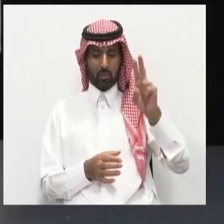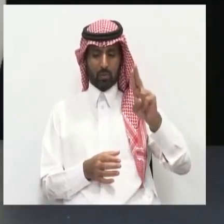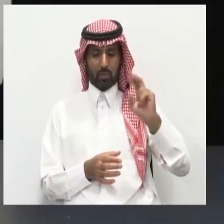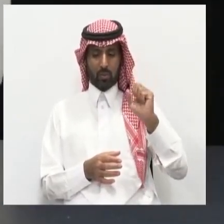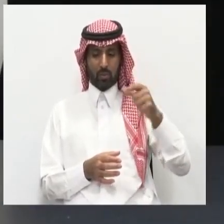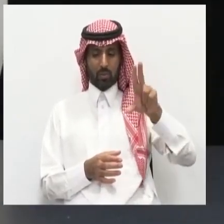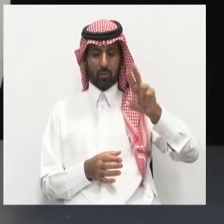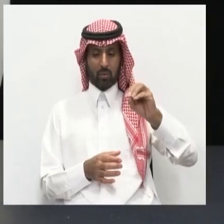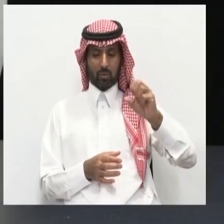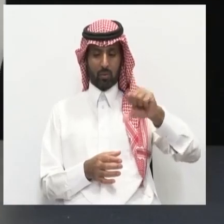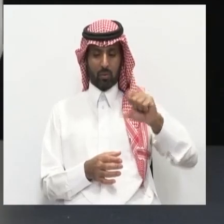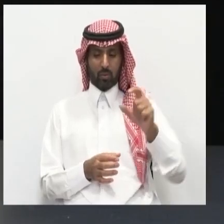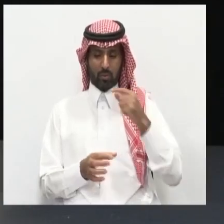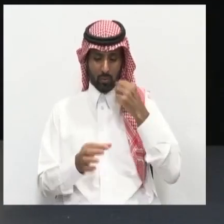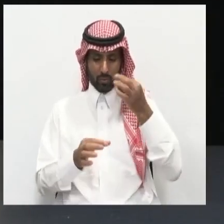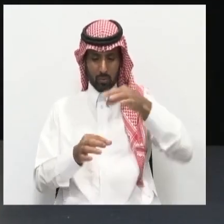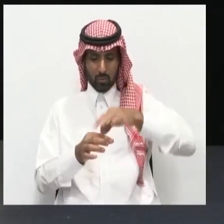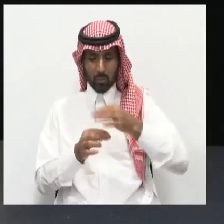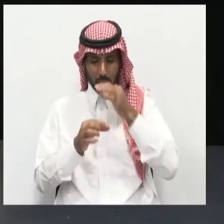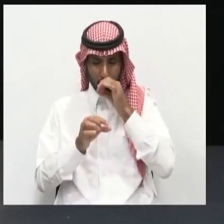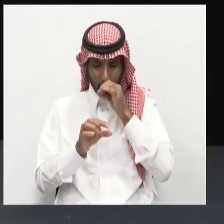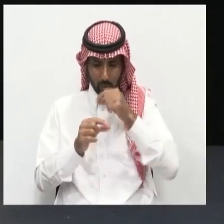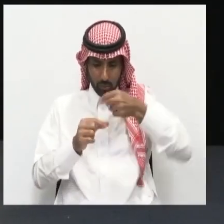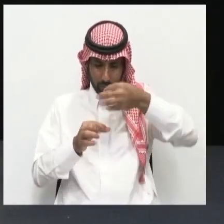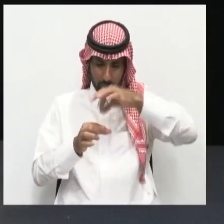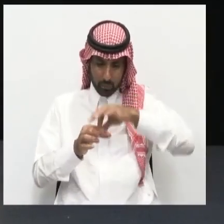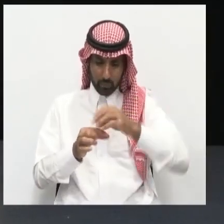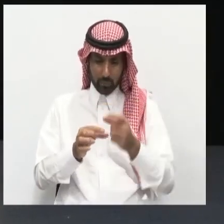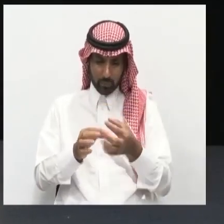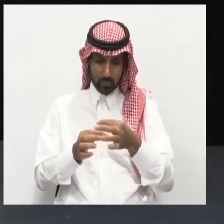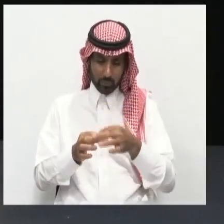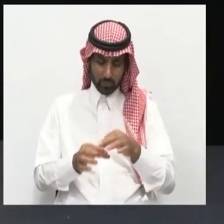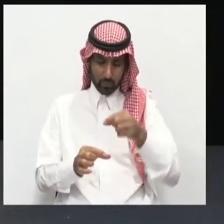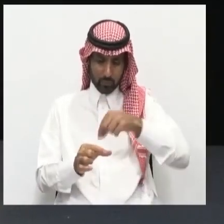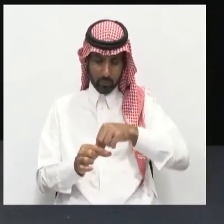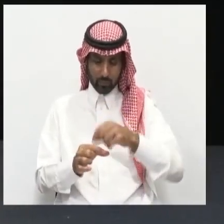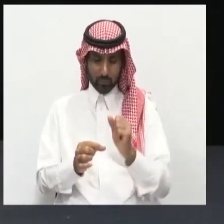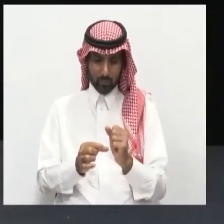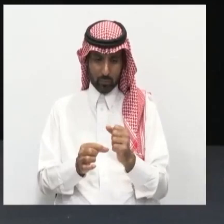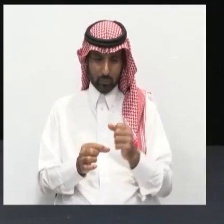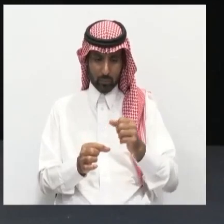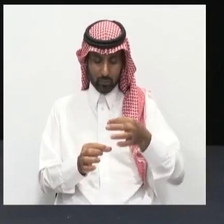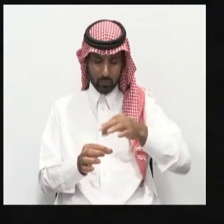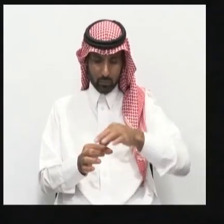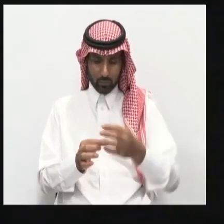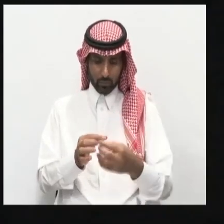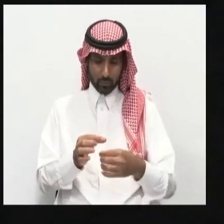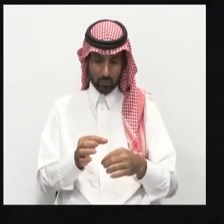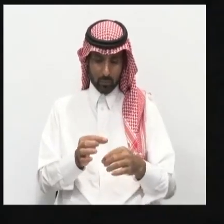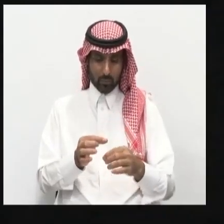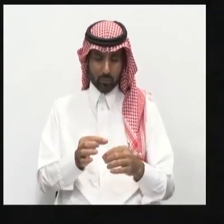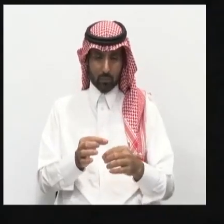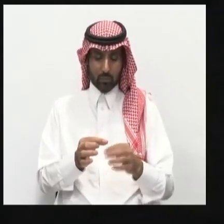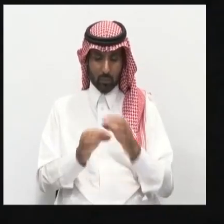نتمكن من ايش حتى نتمكن من معرفتها حتى نتمكن من ايش من معرفتها اذا وضعنا كميه قليله من ايش من